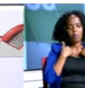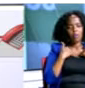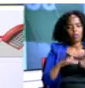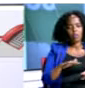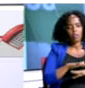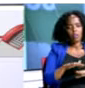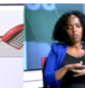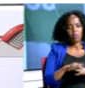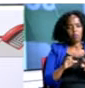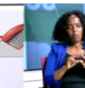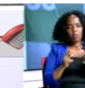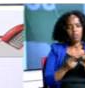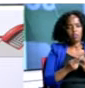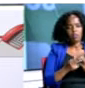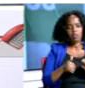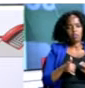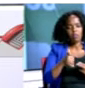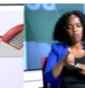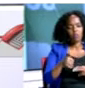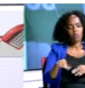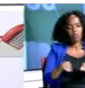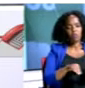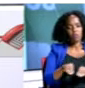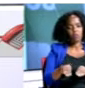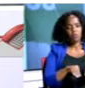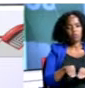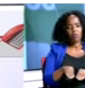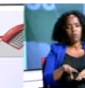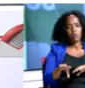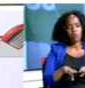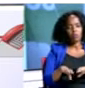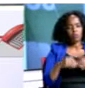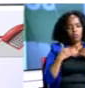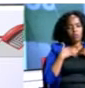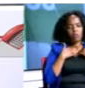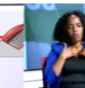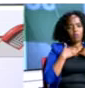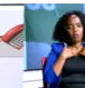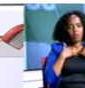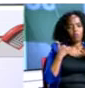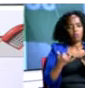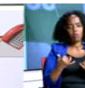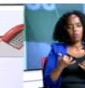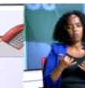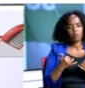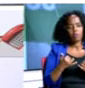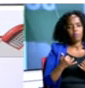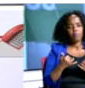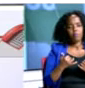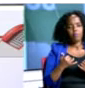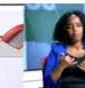latih mati di sana tu le, ya suci aku kucium kamu ni. Mhm. Kau dah meet kanjuru asalkan tu kontak teri orang tanis.